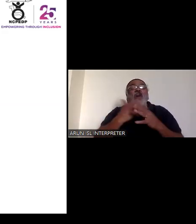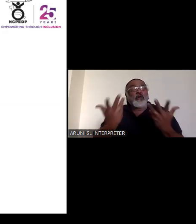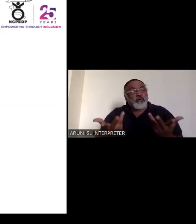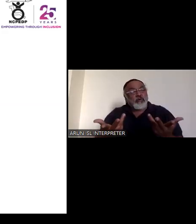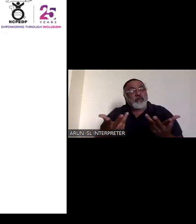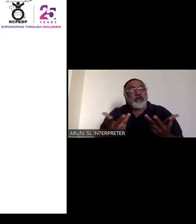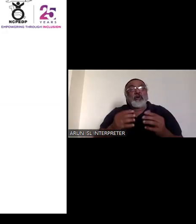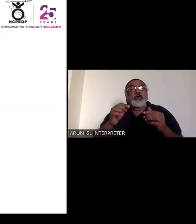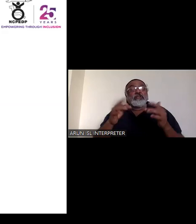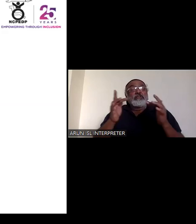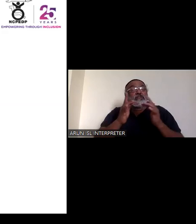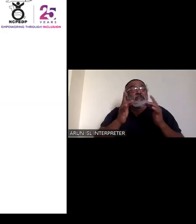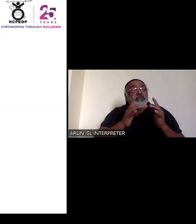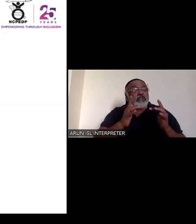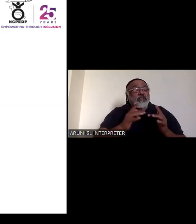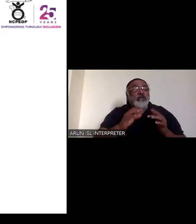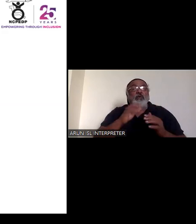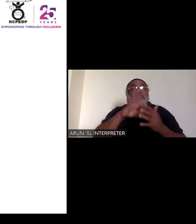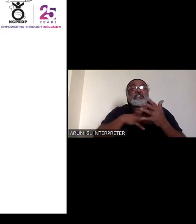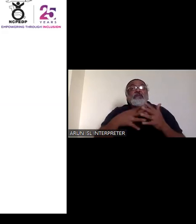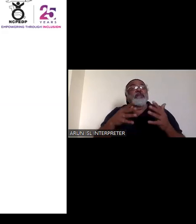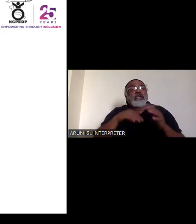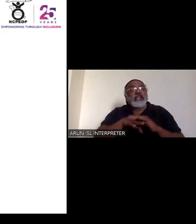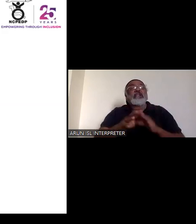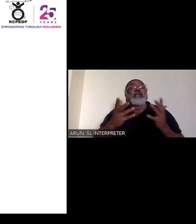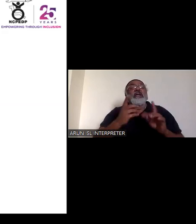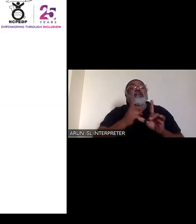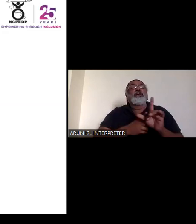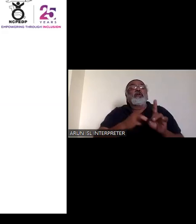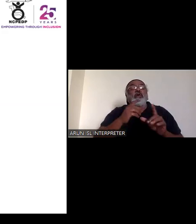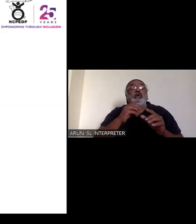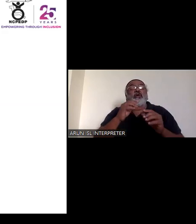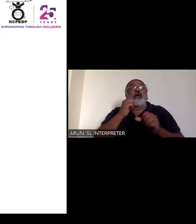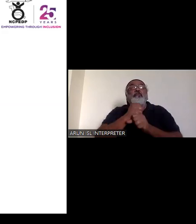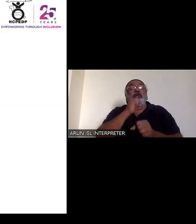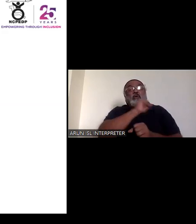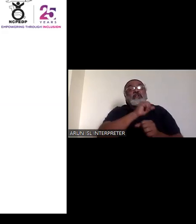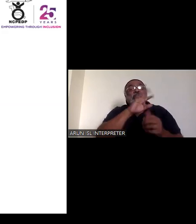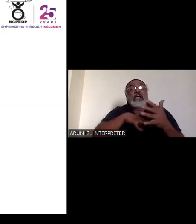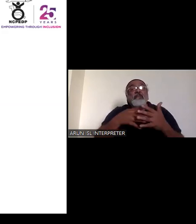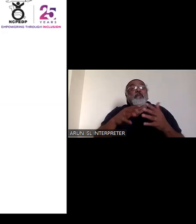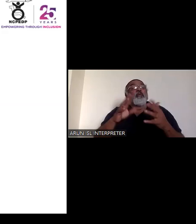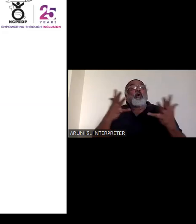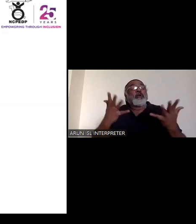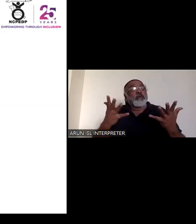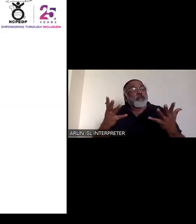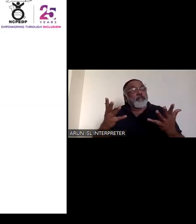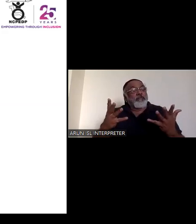जुड़ी क्या स्कीम है, योजनाएं हैं सरकार की. इसके अलावा आप यह भी